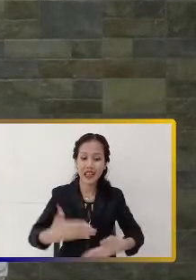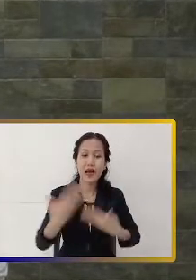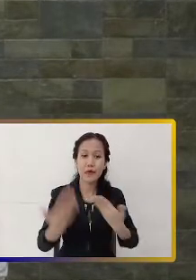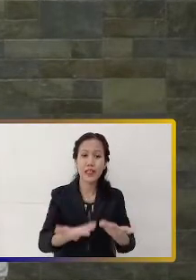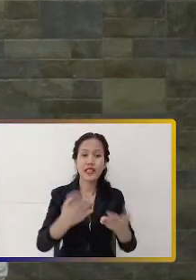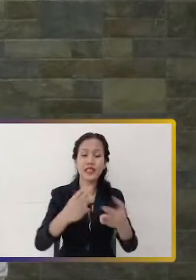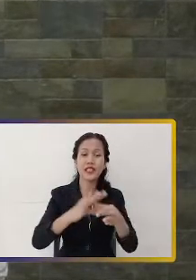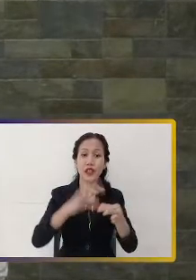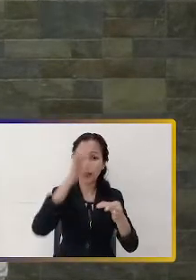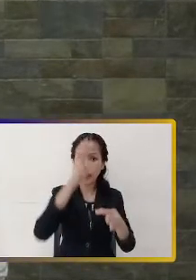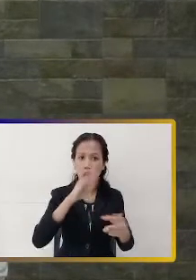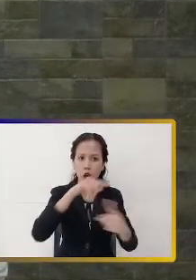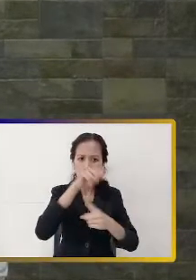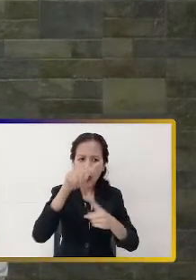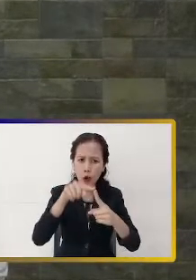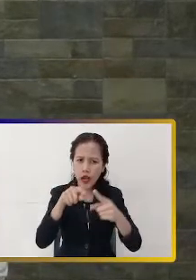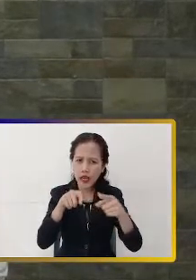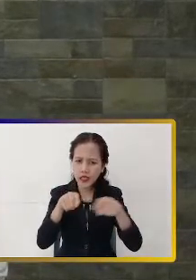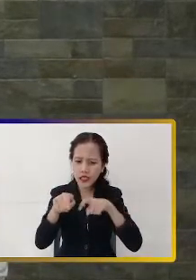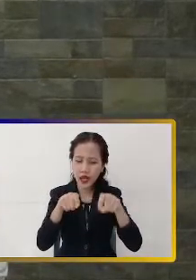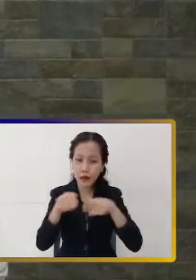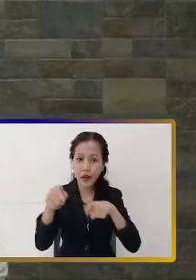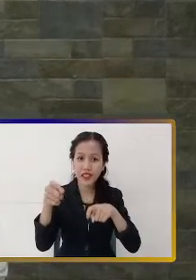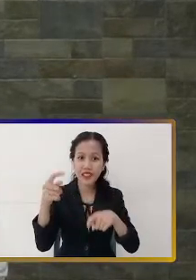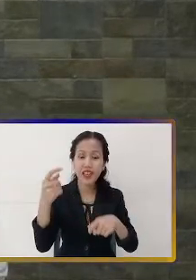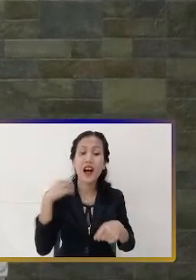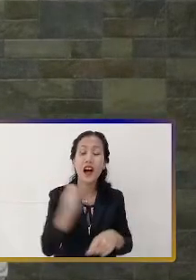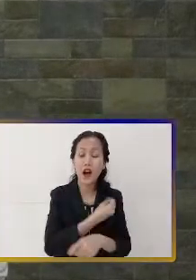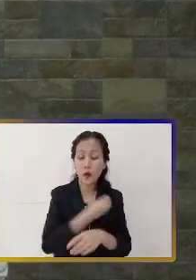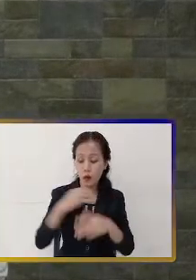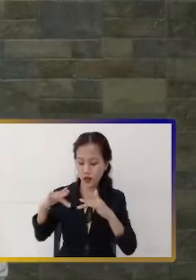examined the intentions of our hearts